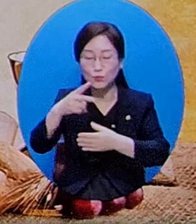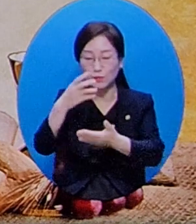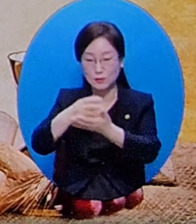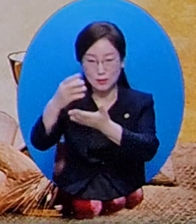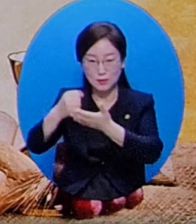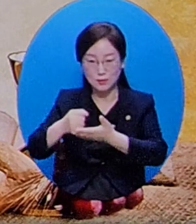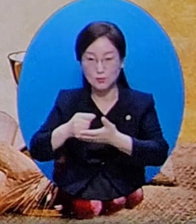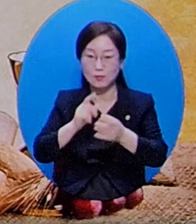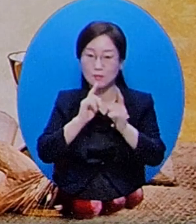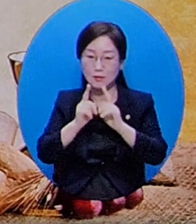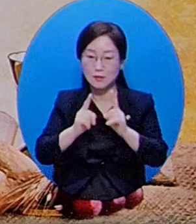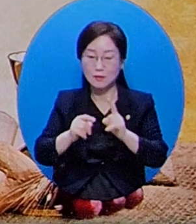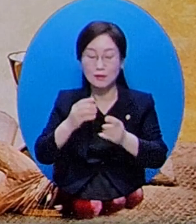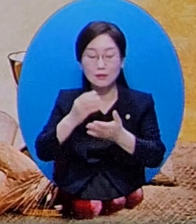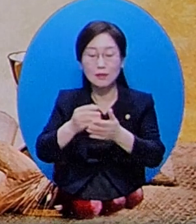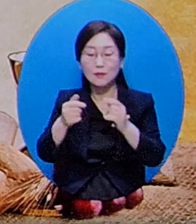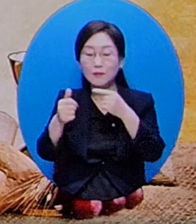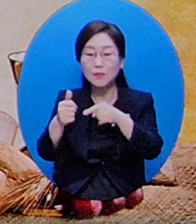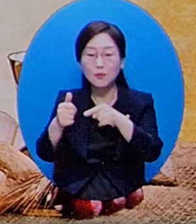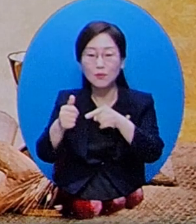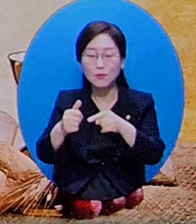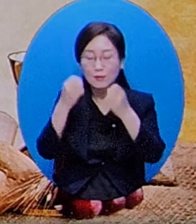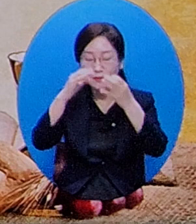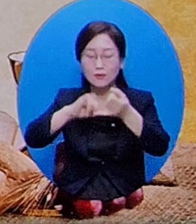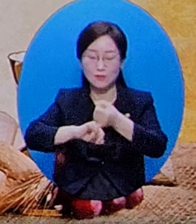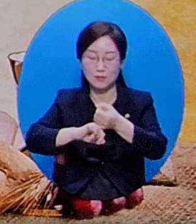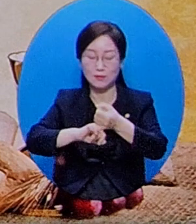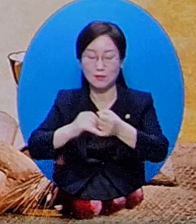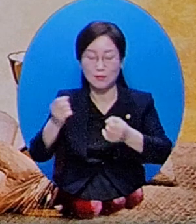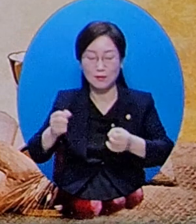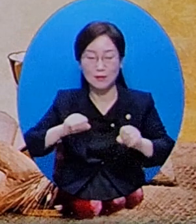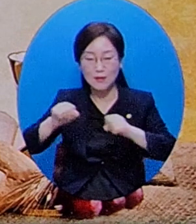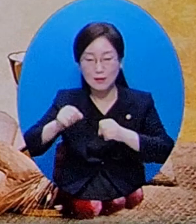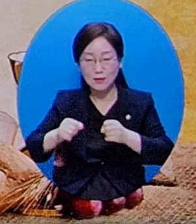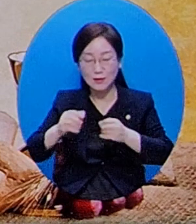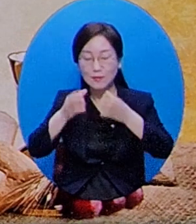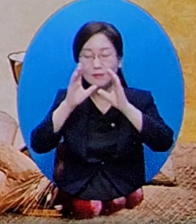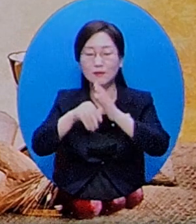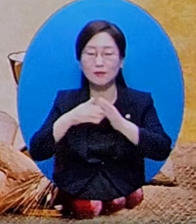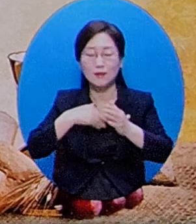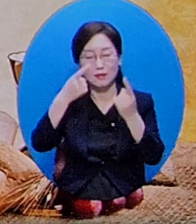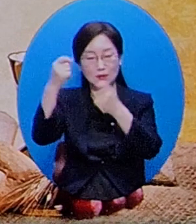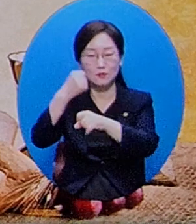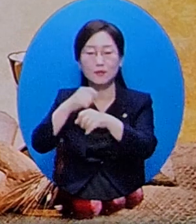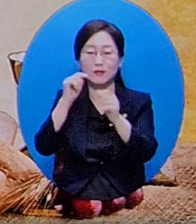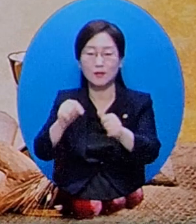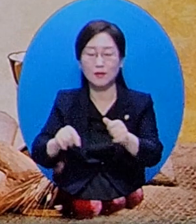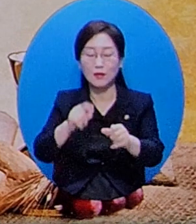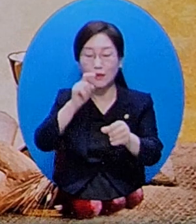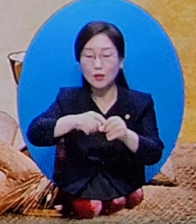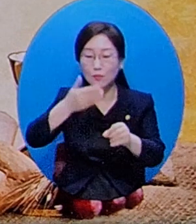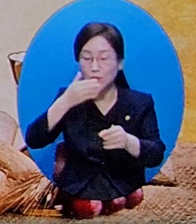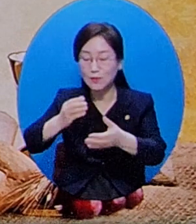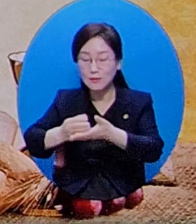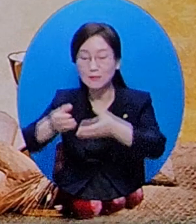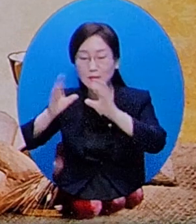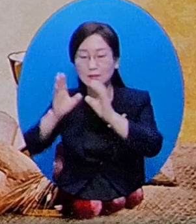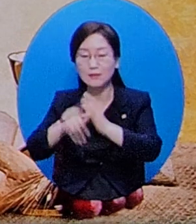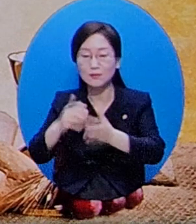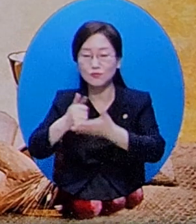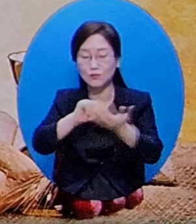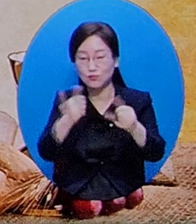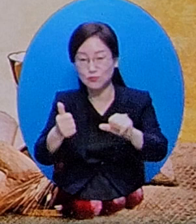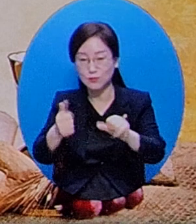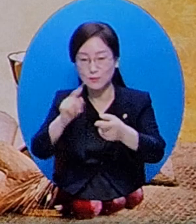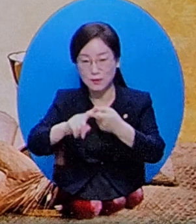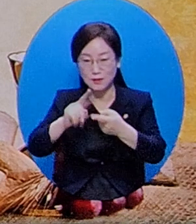가지시고 이르시되 이 잔은 내 피로 세운 새 언약이니 이것을 행하여 마실 때마다 나를 기념하라 하셨으니 너희가 이 떡을 먹으며 이 잔을 마실 때마다 주의 죽으심을